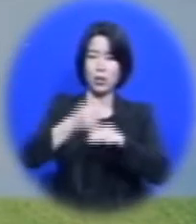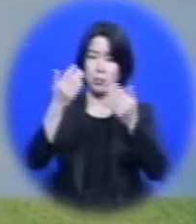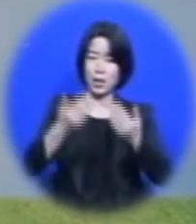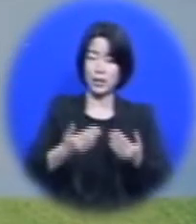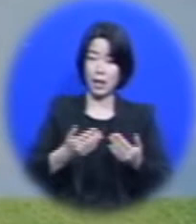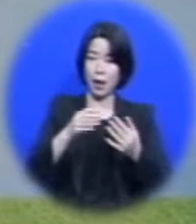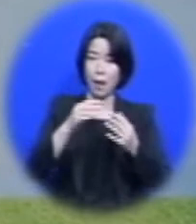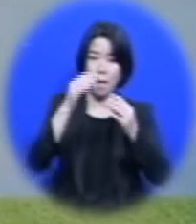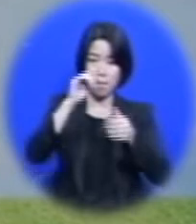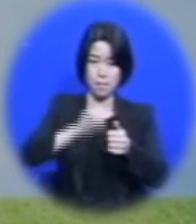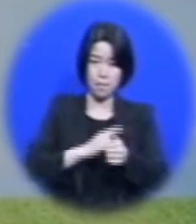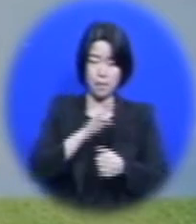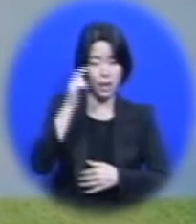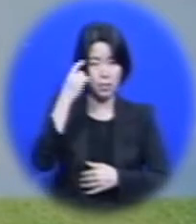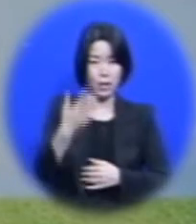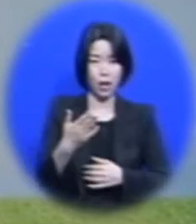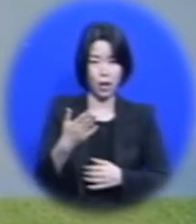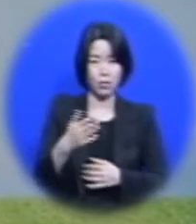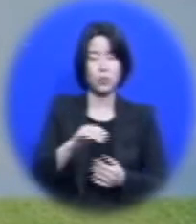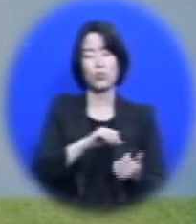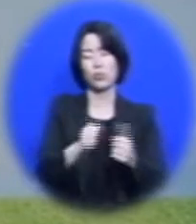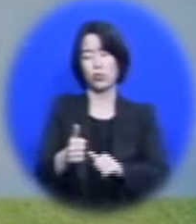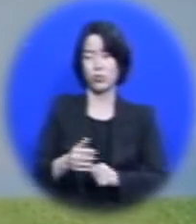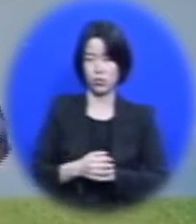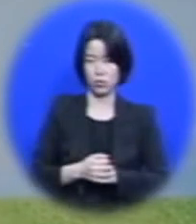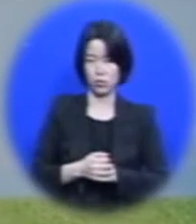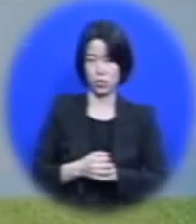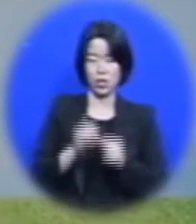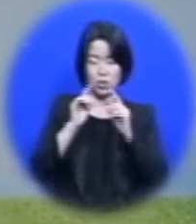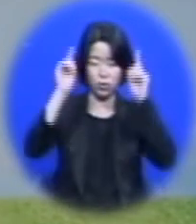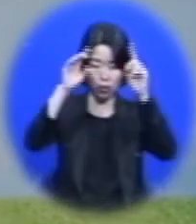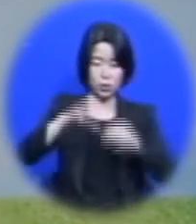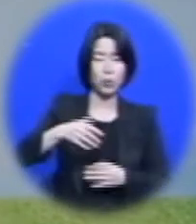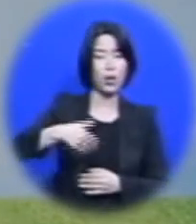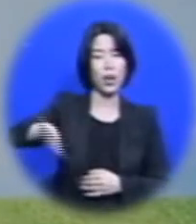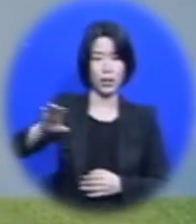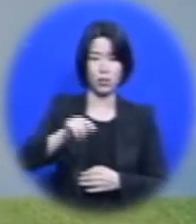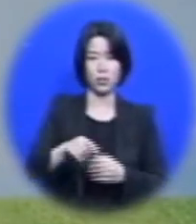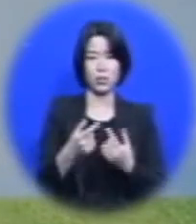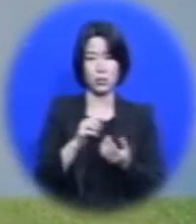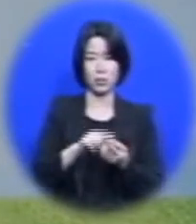마땅합니까? 사형이죠. 지옥에 가는 겁니다.